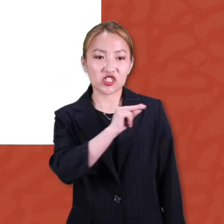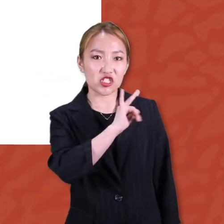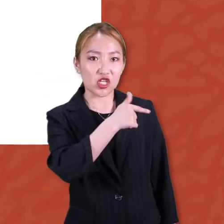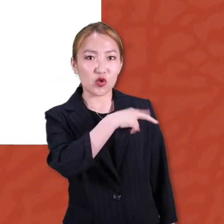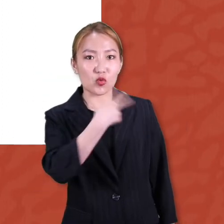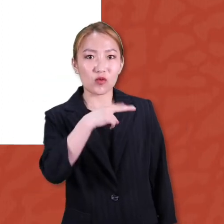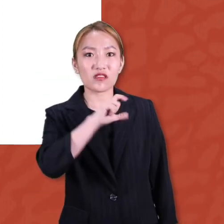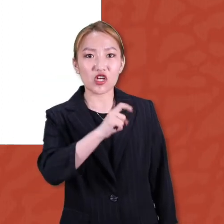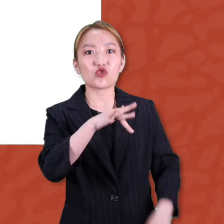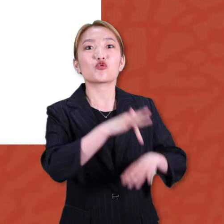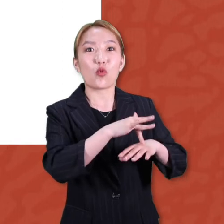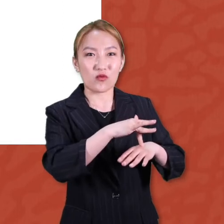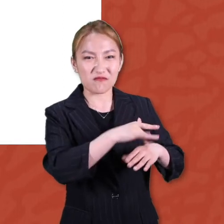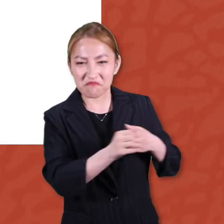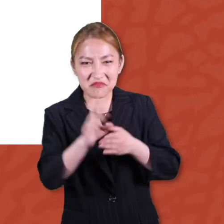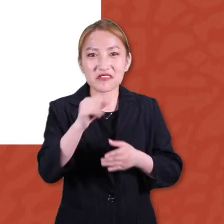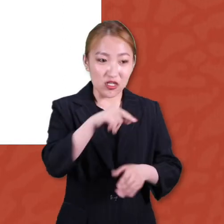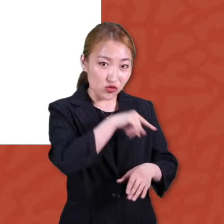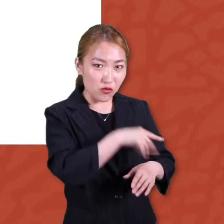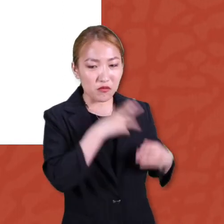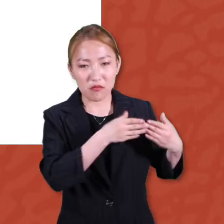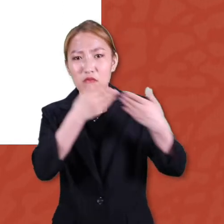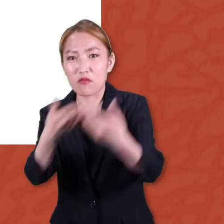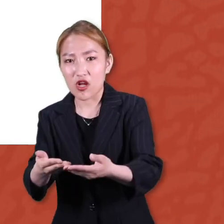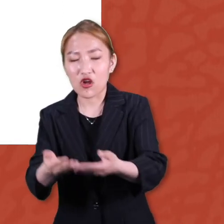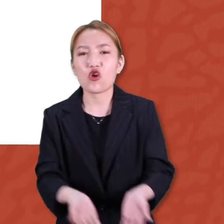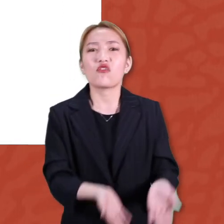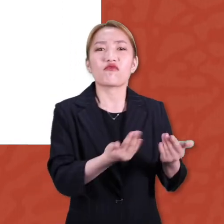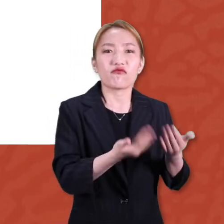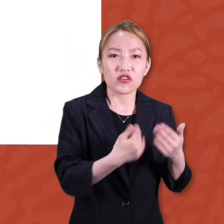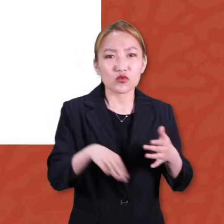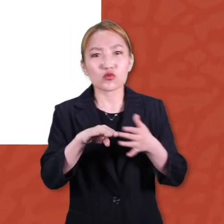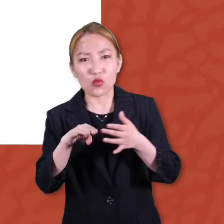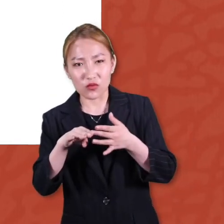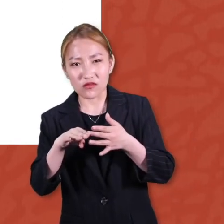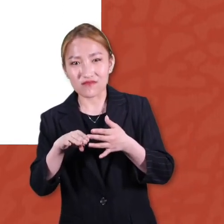бөгөөд хөнгөн, дунд, хүнд хэлбэрийн оюун ухааны бэрхшээлтэй,